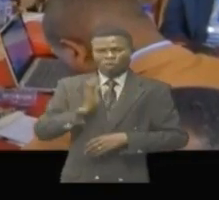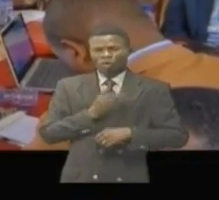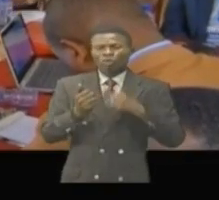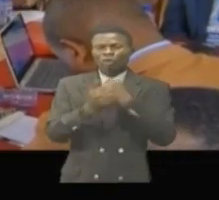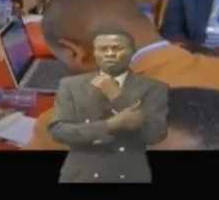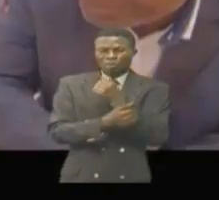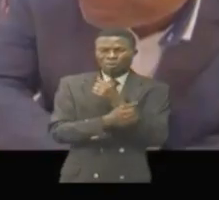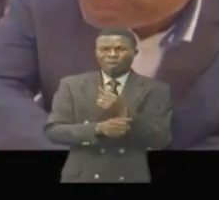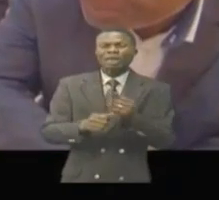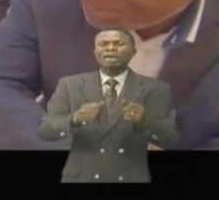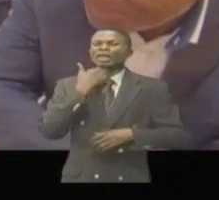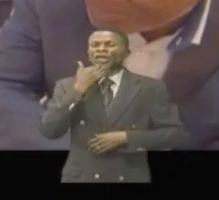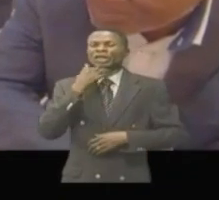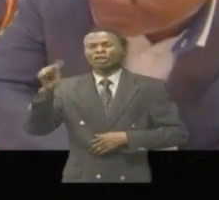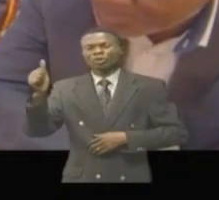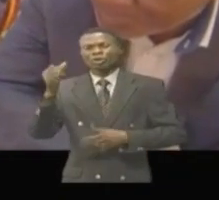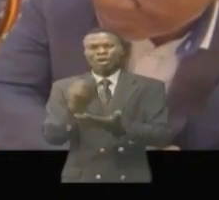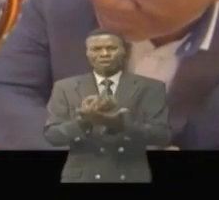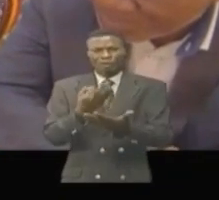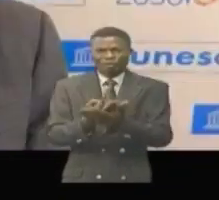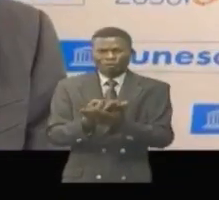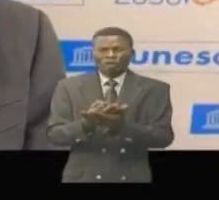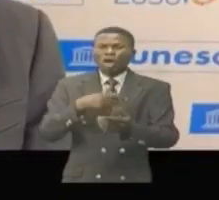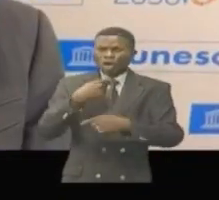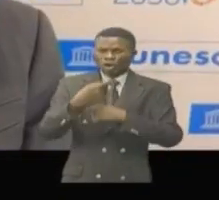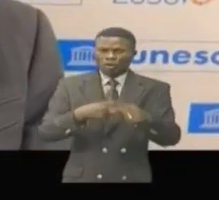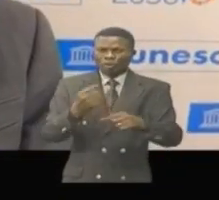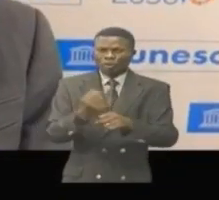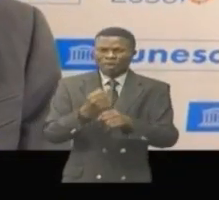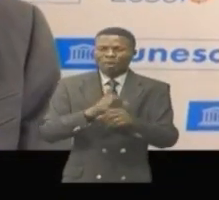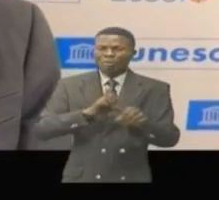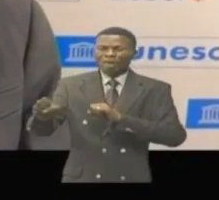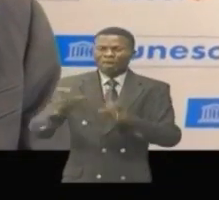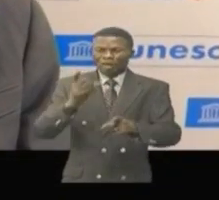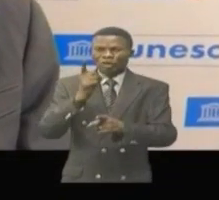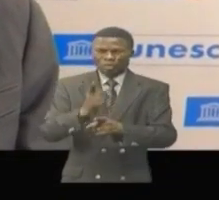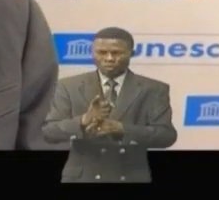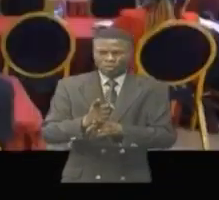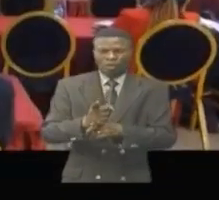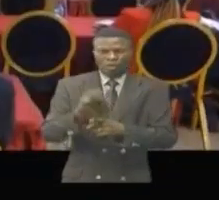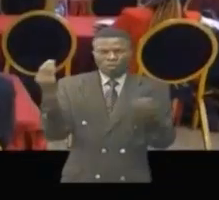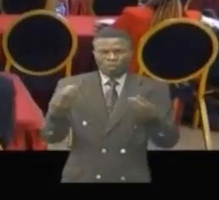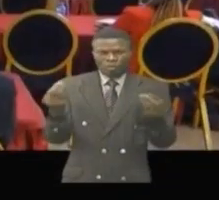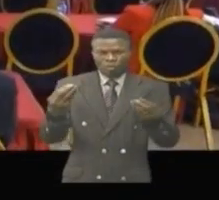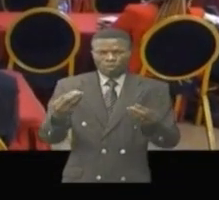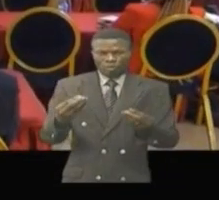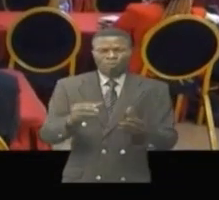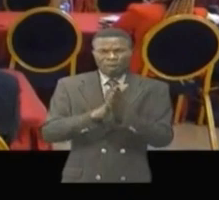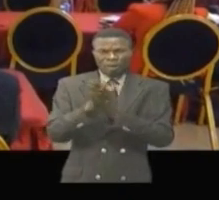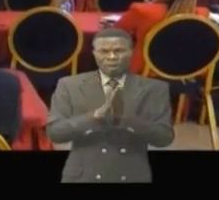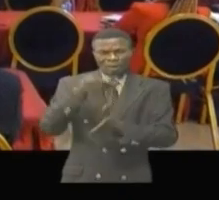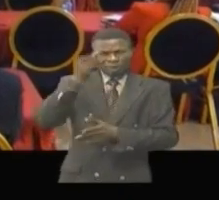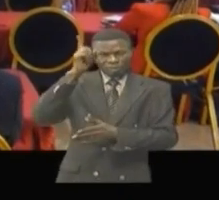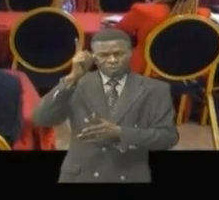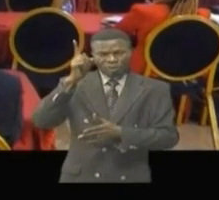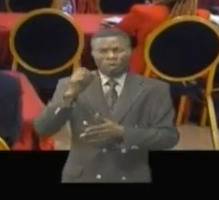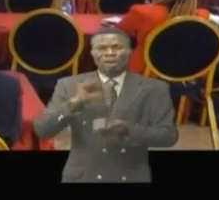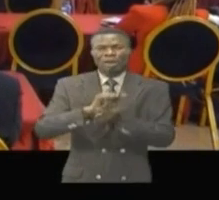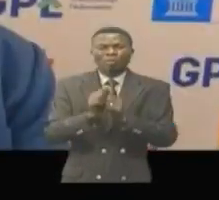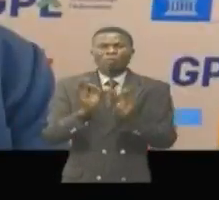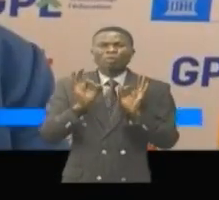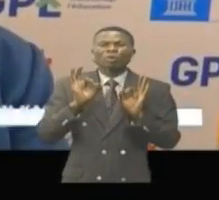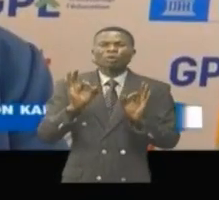partenaires techniques et financiers de mettre à jour les diagnostics sectoriels en vue de prendre en compte les nouveaux défis